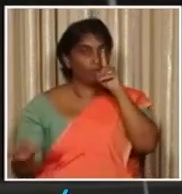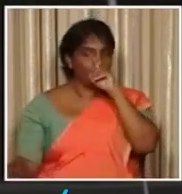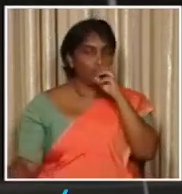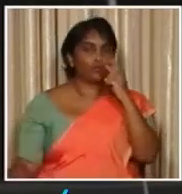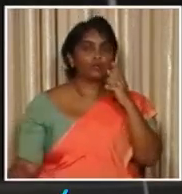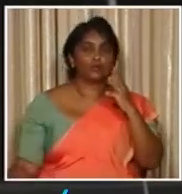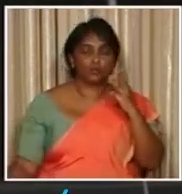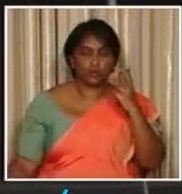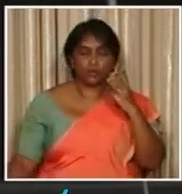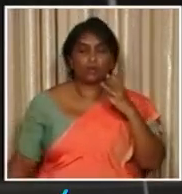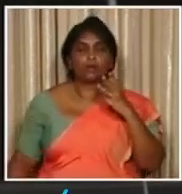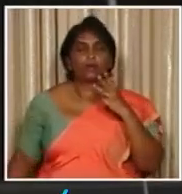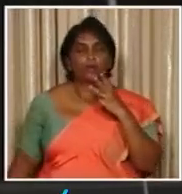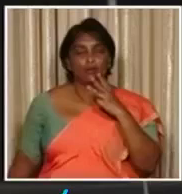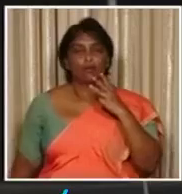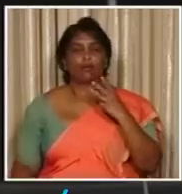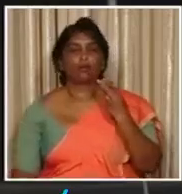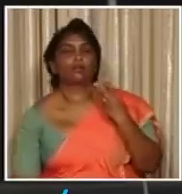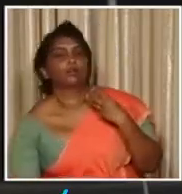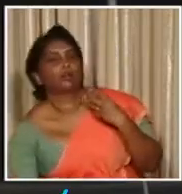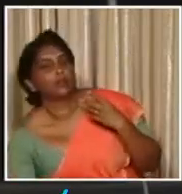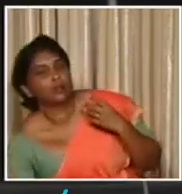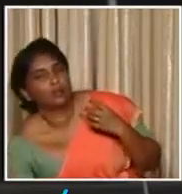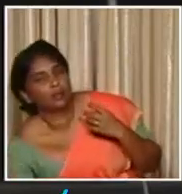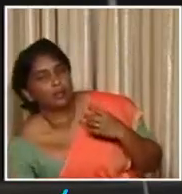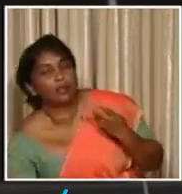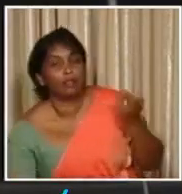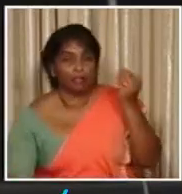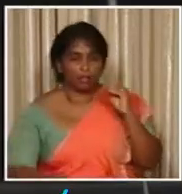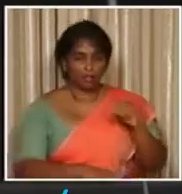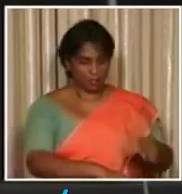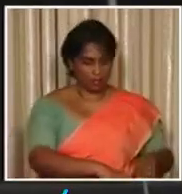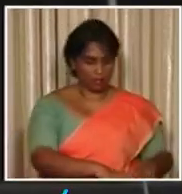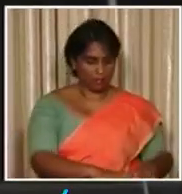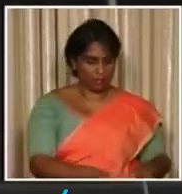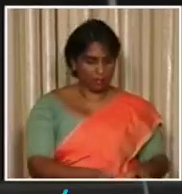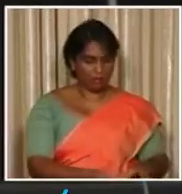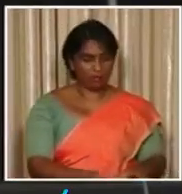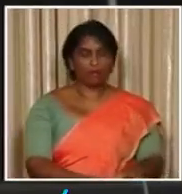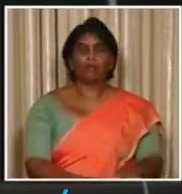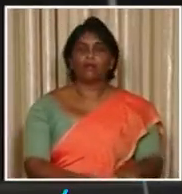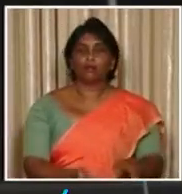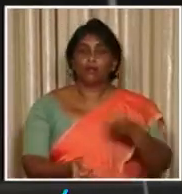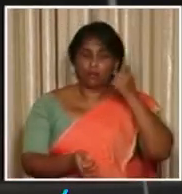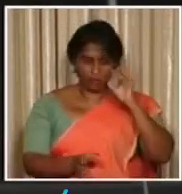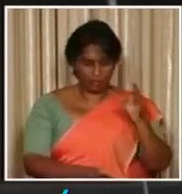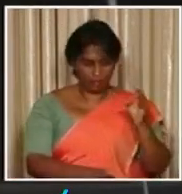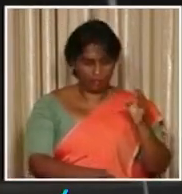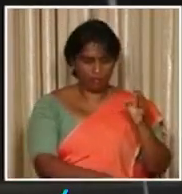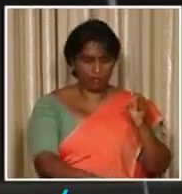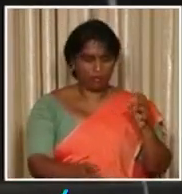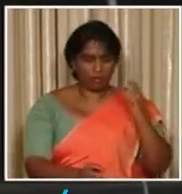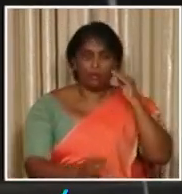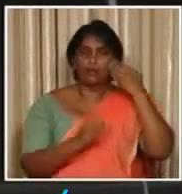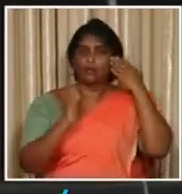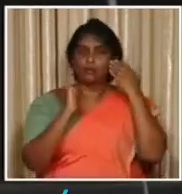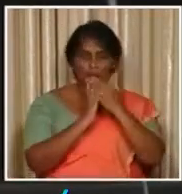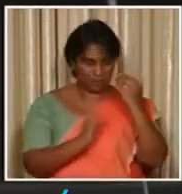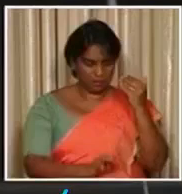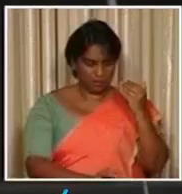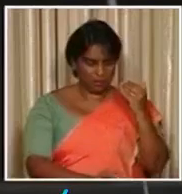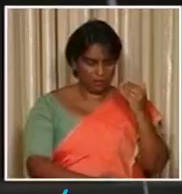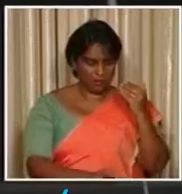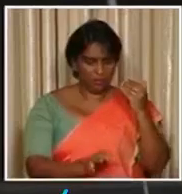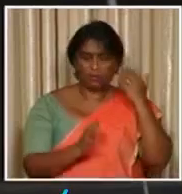කල් යනවා නම් ඊට පස්සේ තවත් මාස 3කින් කල් දානවා නම් තීන්දුවක් දෙන්න එතකොට මේ රටේ ඉතාම